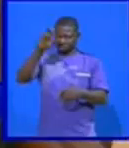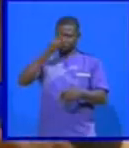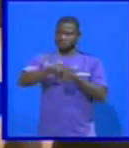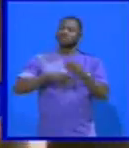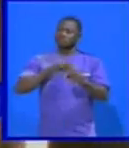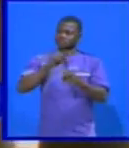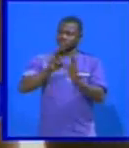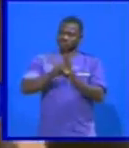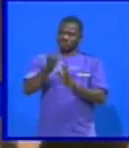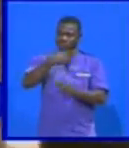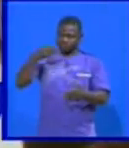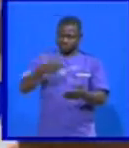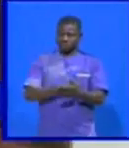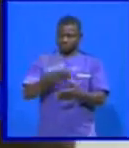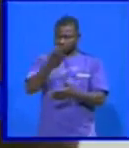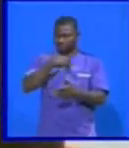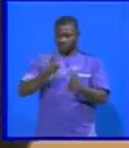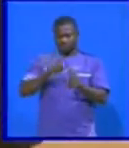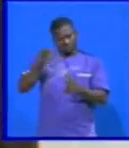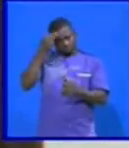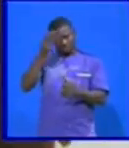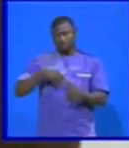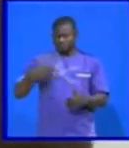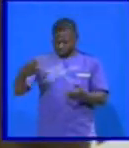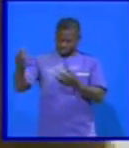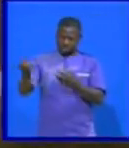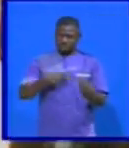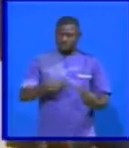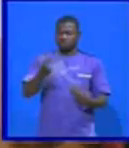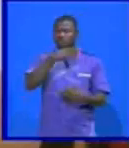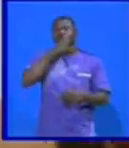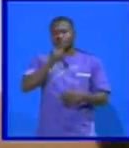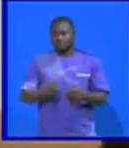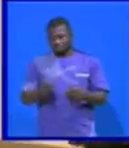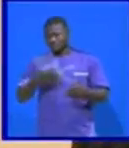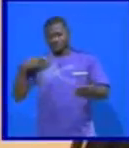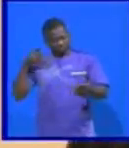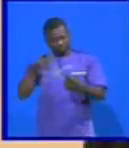Le nouveau Premier ministre du Burkina Faso raccompagne Paul Kabatieba jusqu'à sa voiture pour le départ.